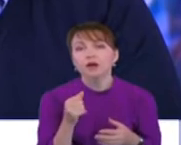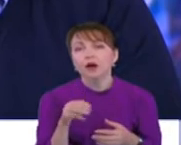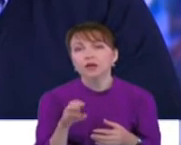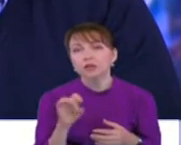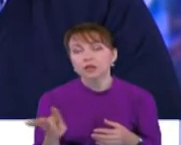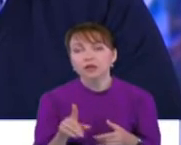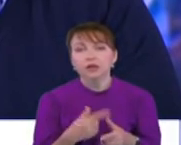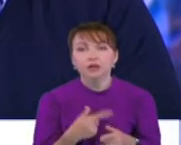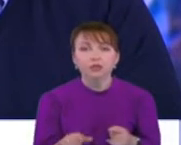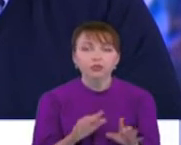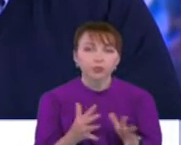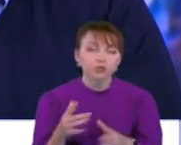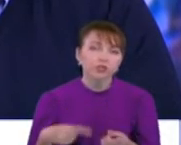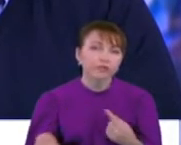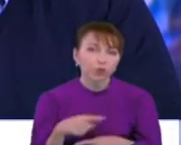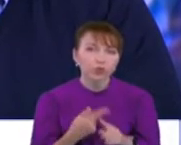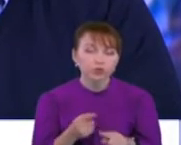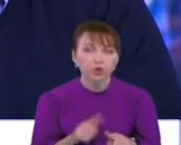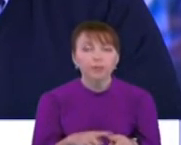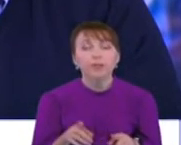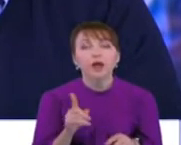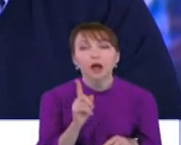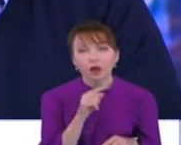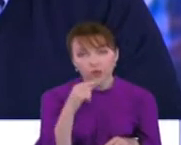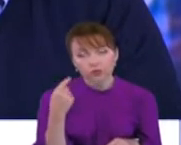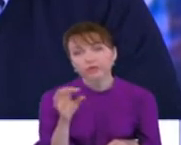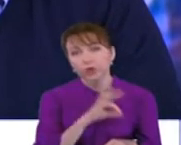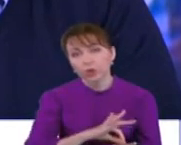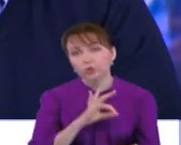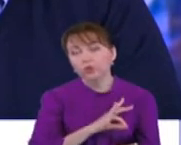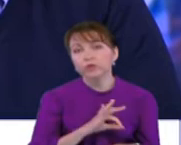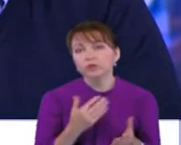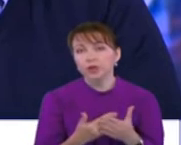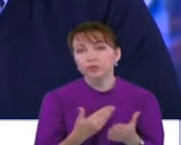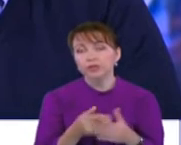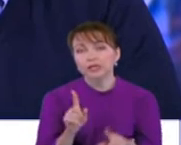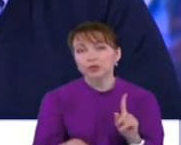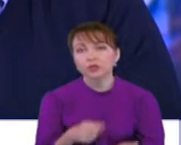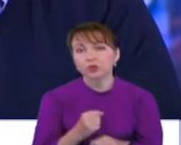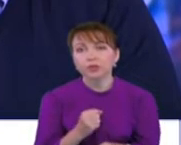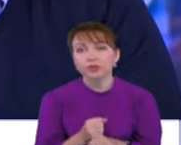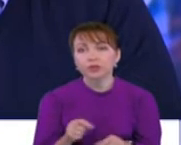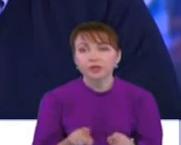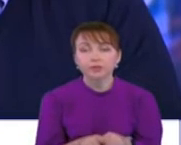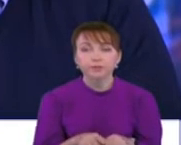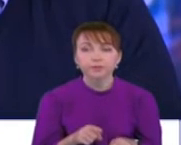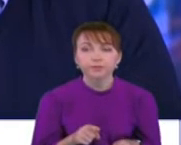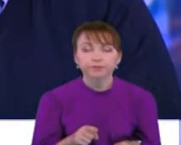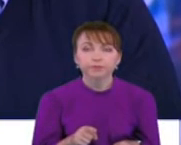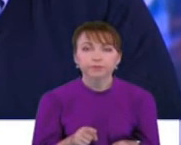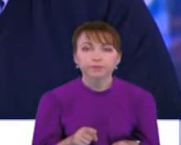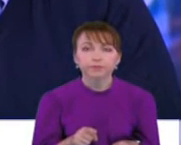події навколо цього. І вони використовують, якби іноді роблять, як з перекриттям